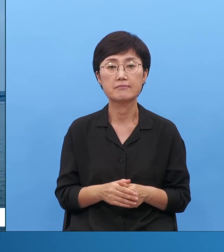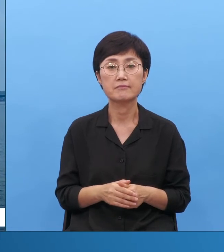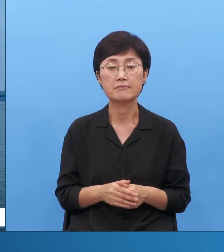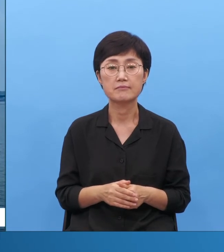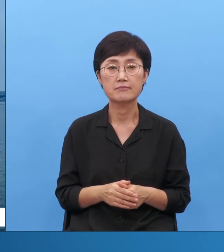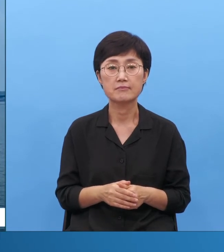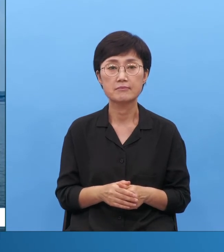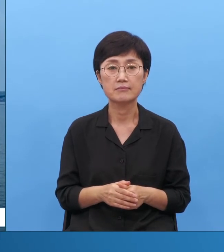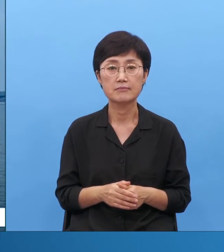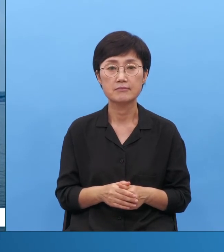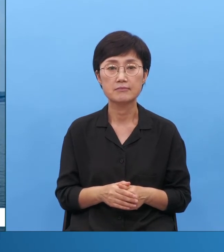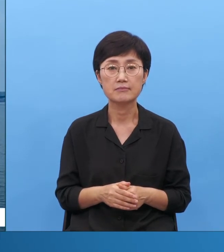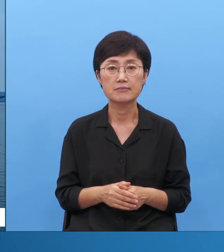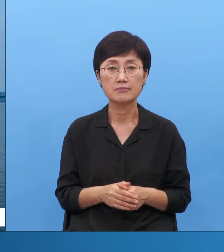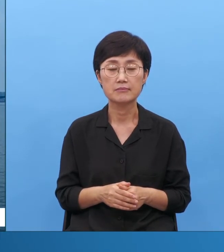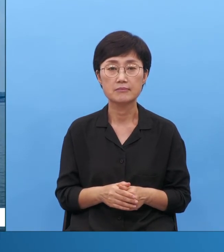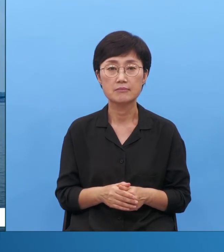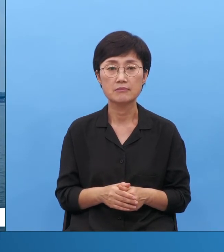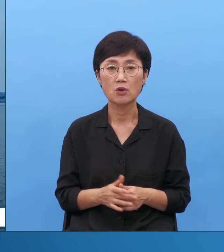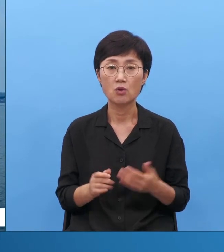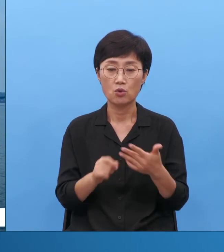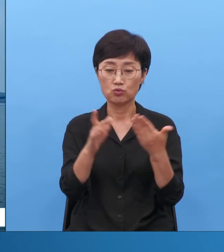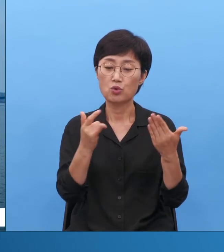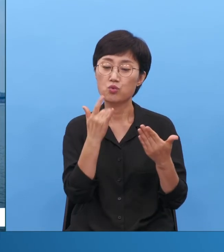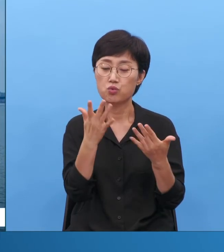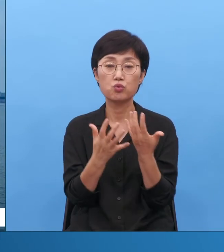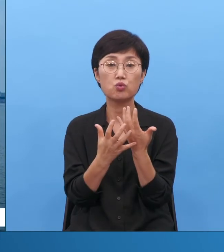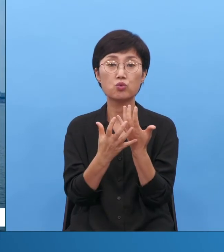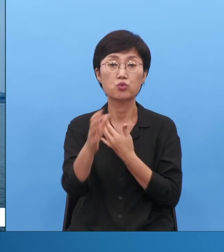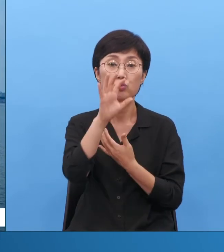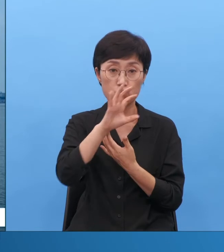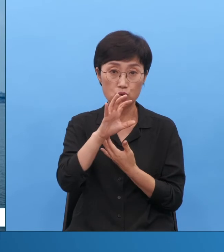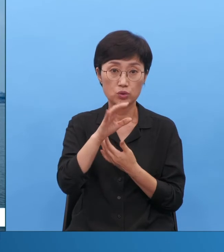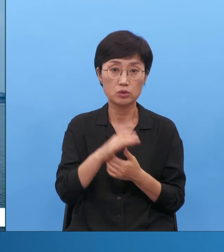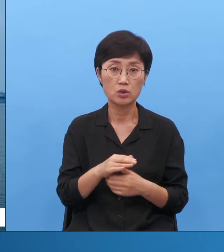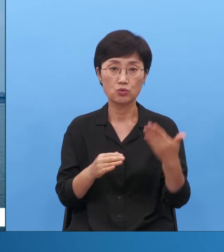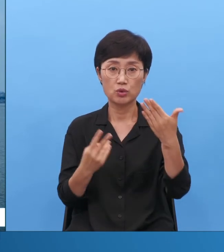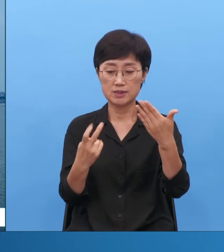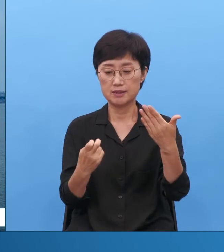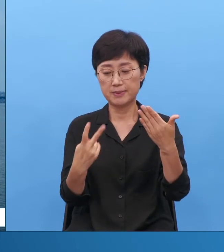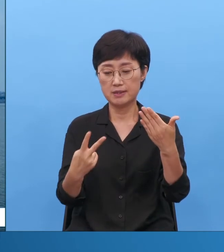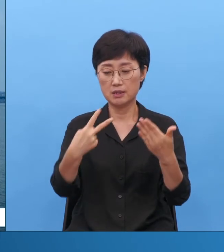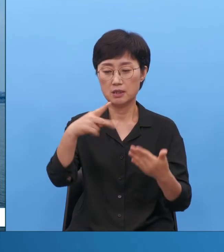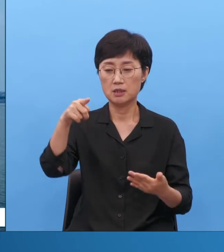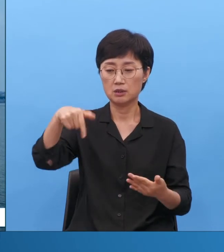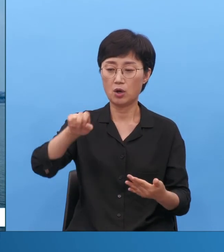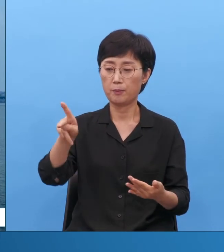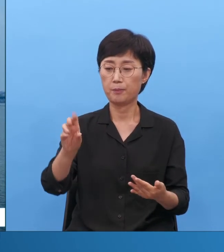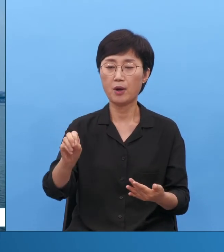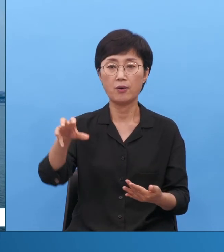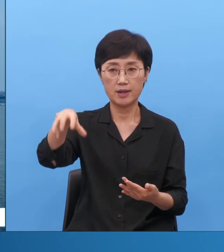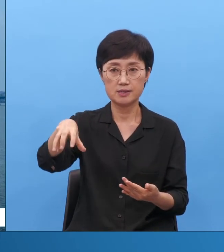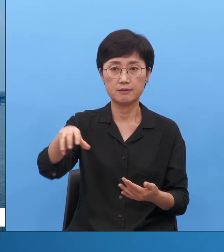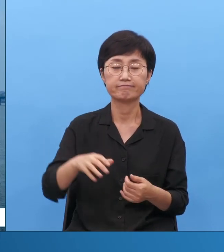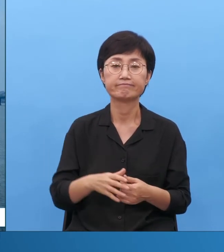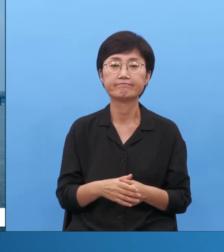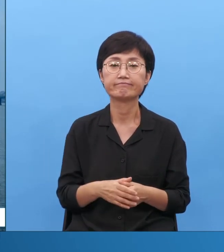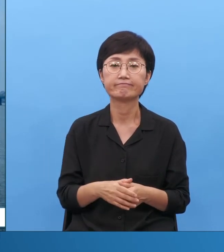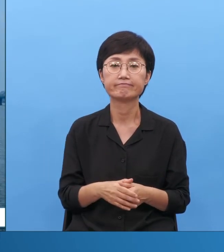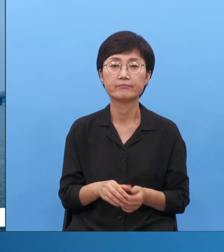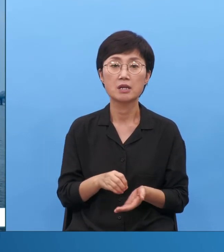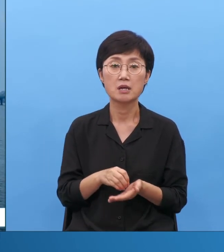주요 일정입니다. 9월 237 화요제자 훈련이 22일 덕평 RUTC에서 열립니다.